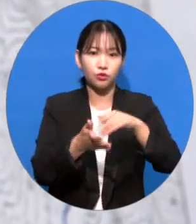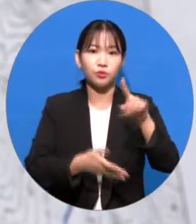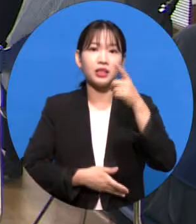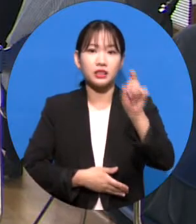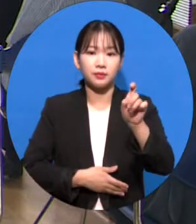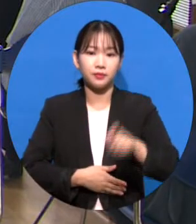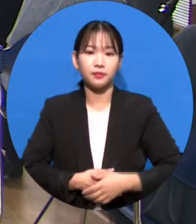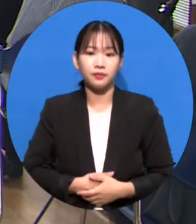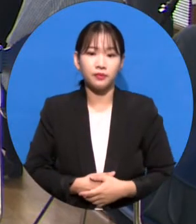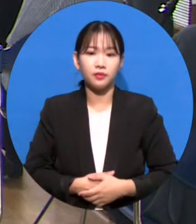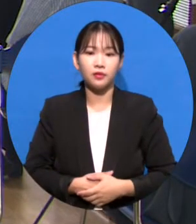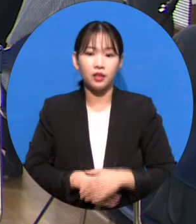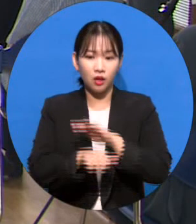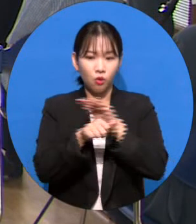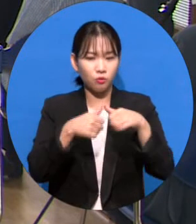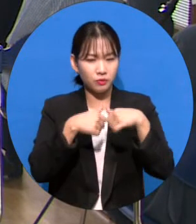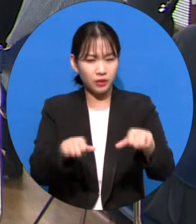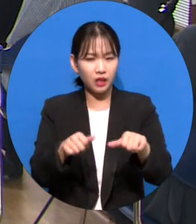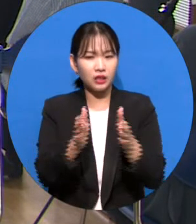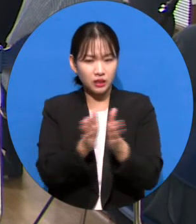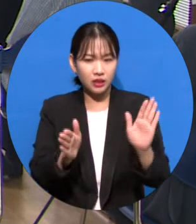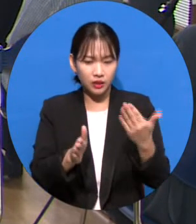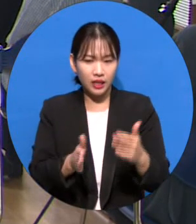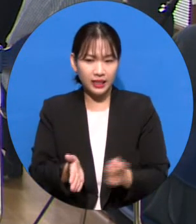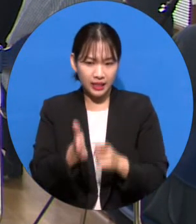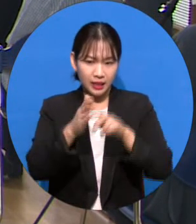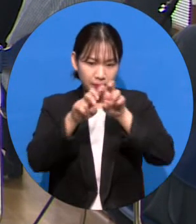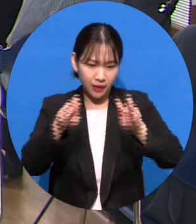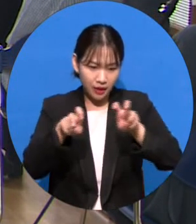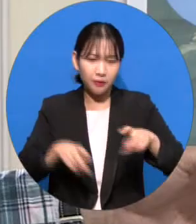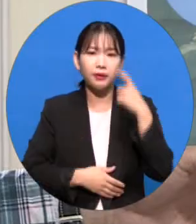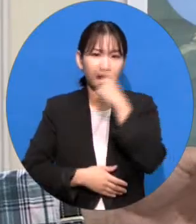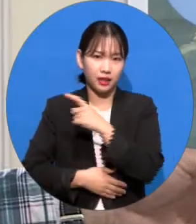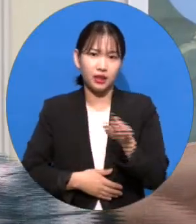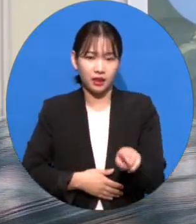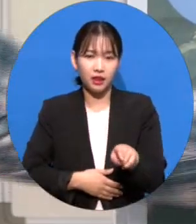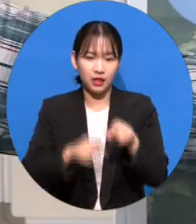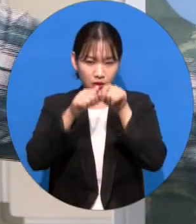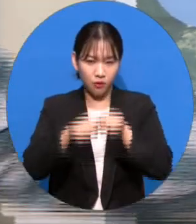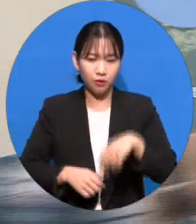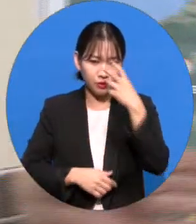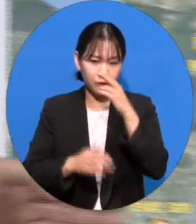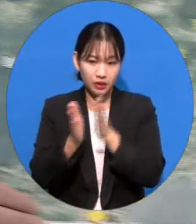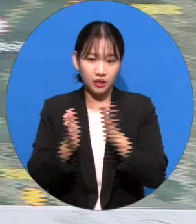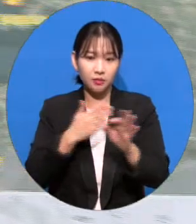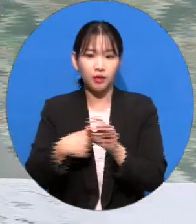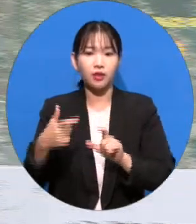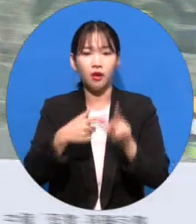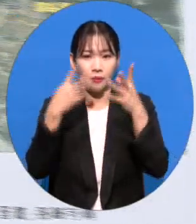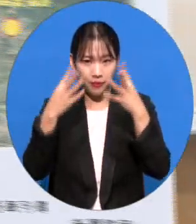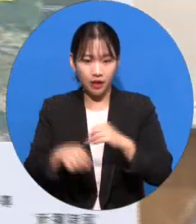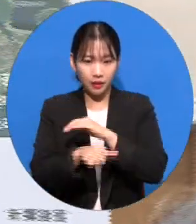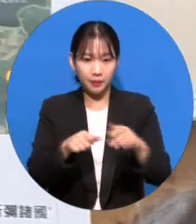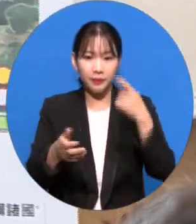있습니다. 고분 훼손이 진행돼 긴급 발굴만으로 확인된 것으로 정밀 조사가 진행되면 더 많은